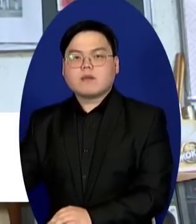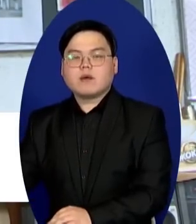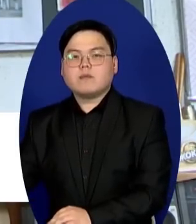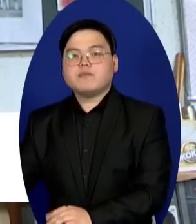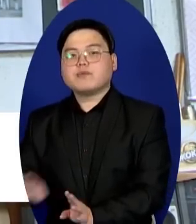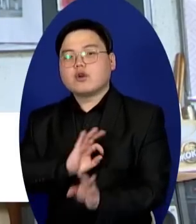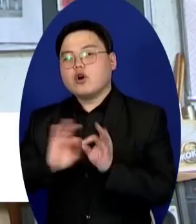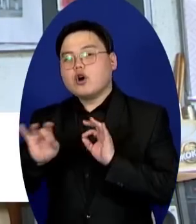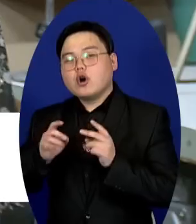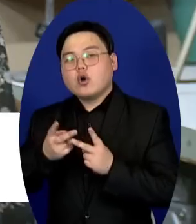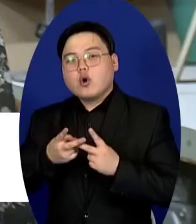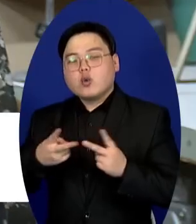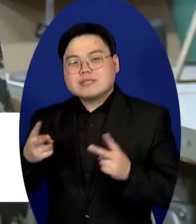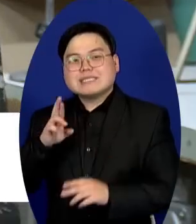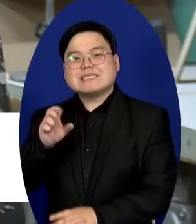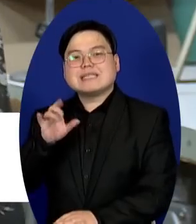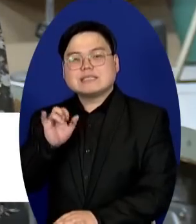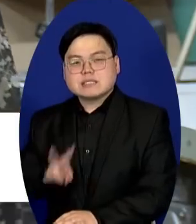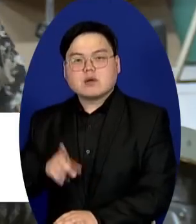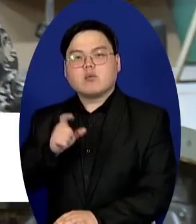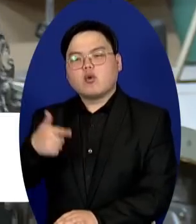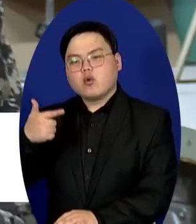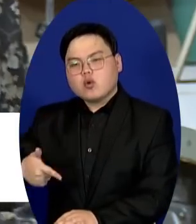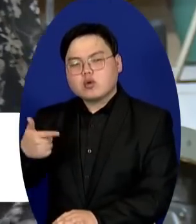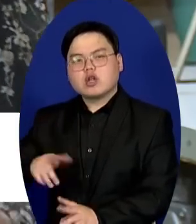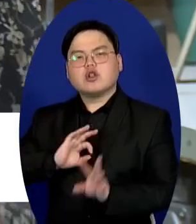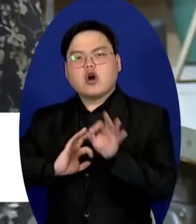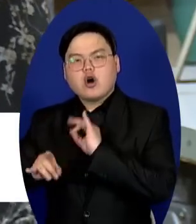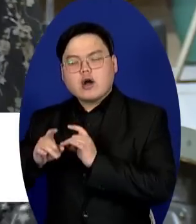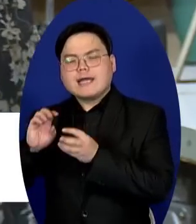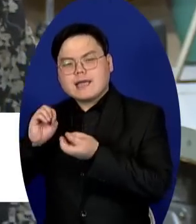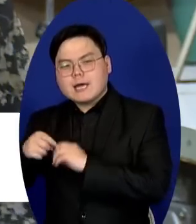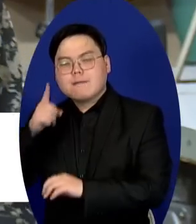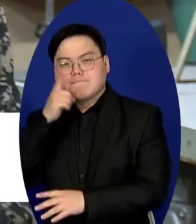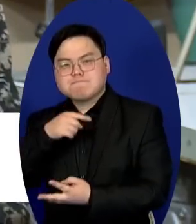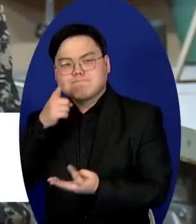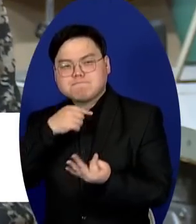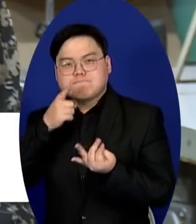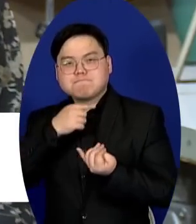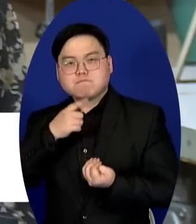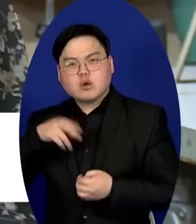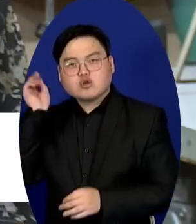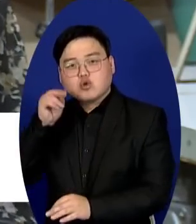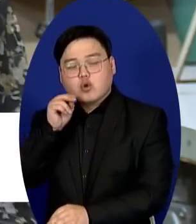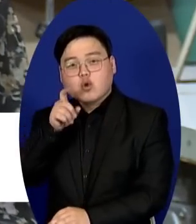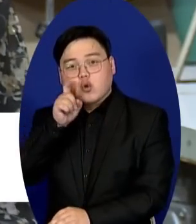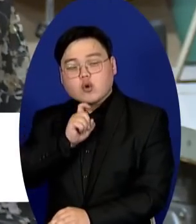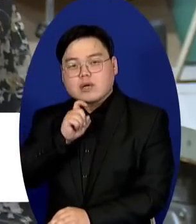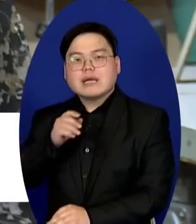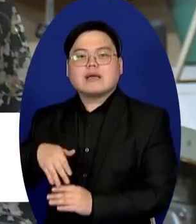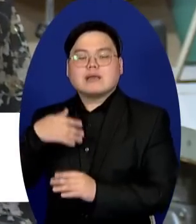ястны гутлуудыг нэг ийм байдгийн байна, ийм байна. Ингээд хийдгийн байна гэд хийгээд сурах хүмүүс байвал цаашд нь